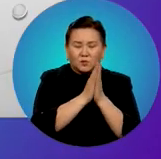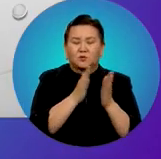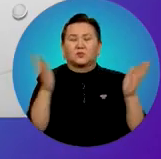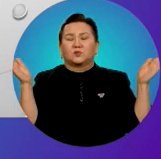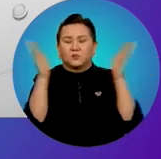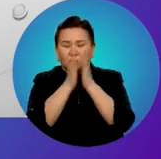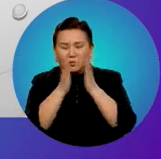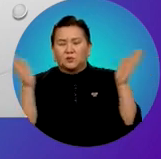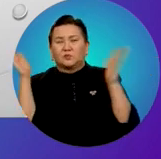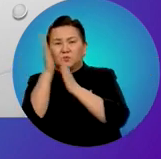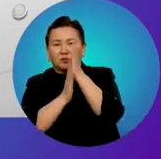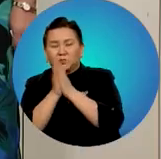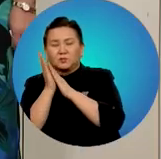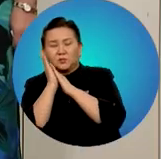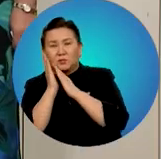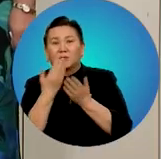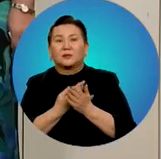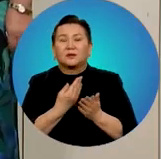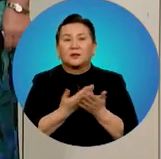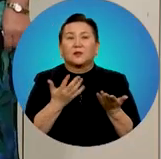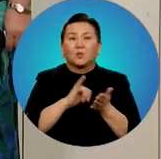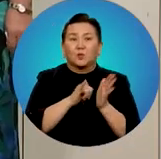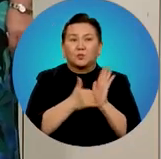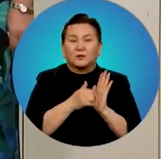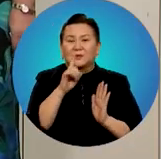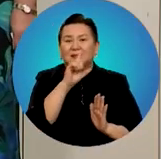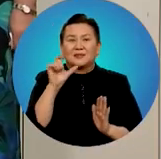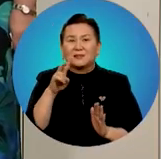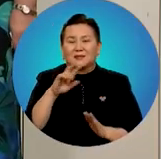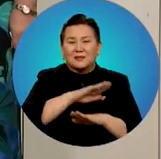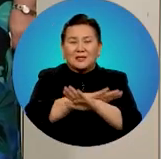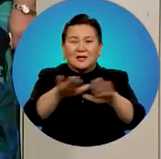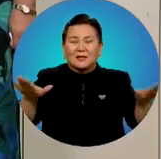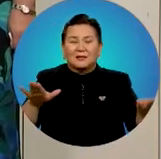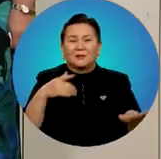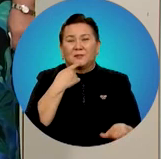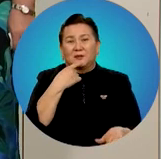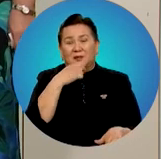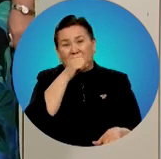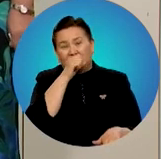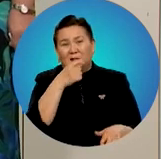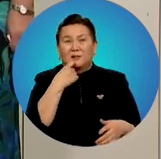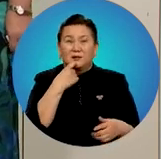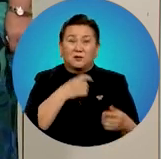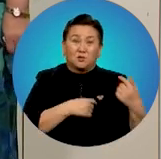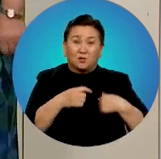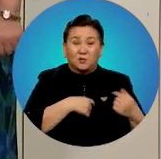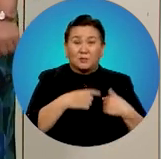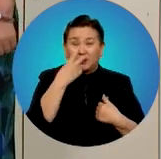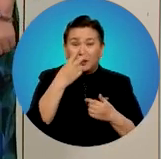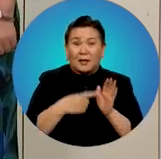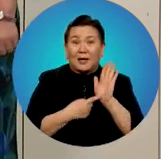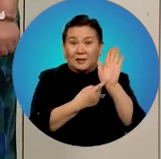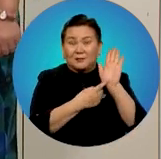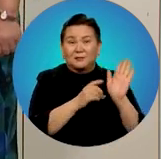шилбүрдэн хөх салхины дор гэж. За тэгэхээр зэрийн амьдрал одоо юутай харамсалтай, юутай зовлонтой, зүдэргээтэй бэ гэдгийг энэ эсэнд гаргаж